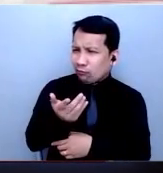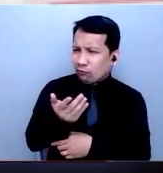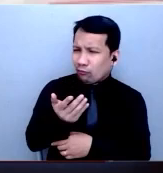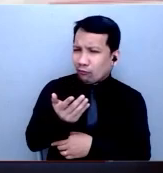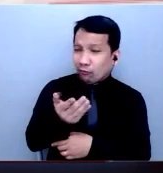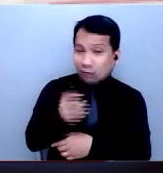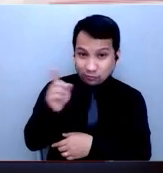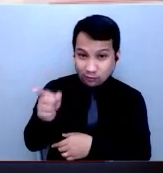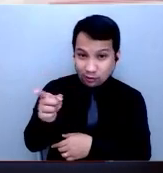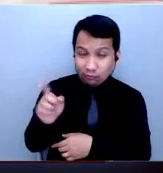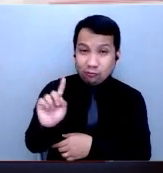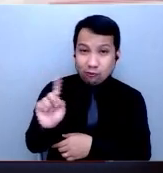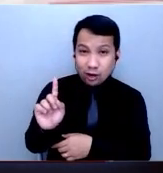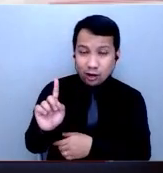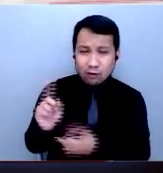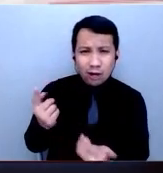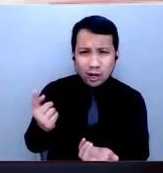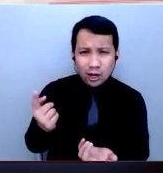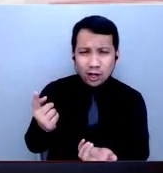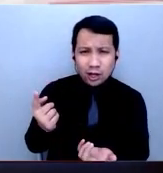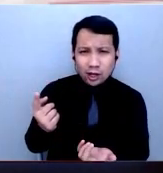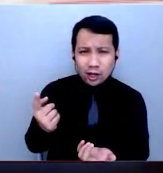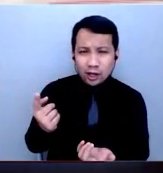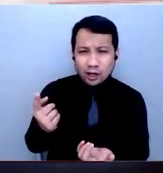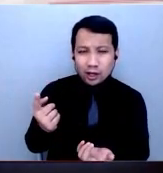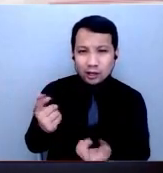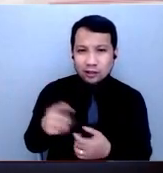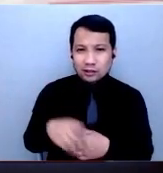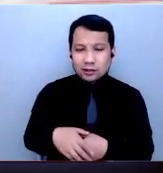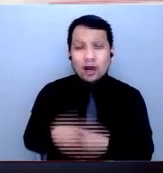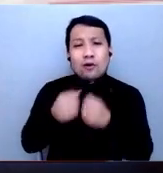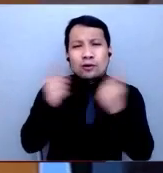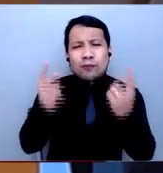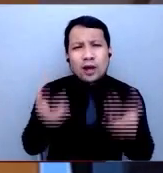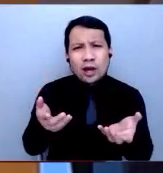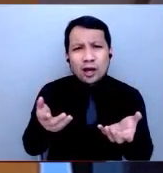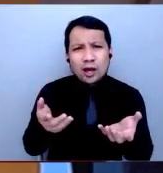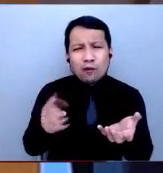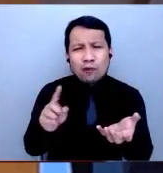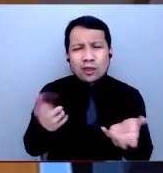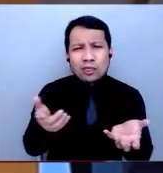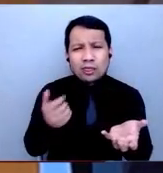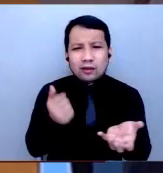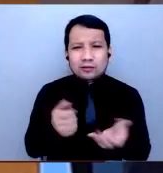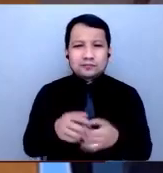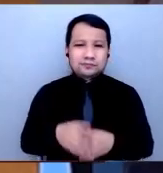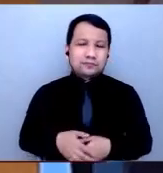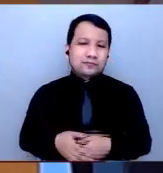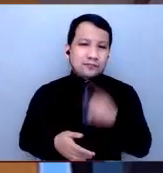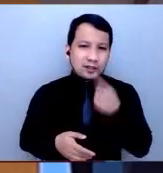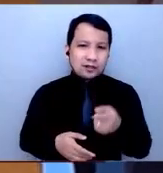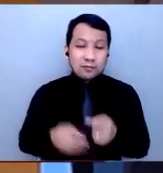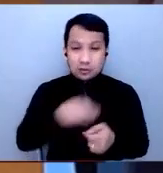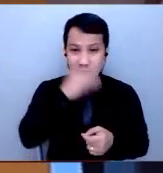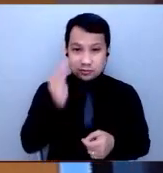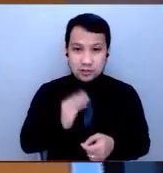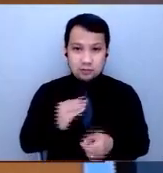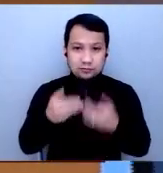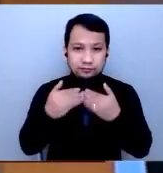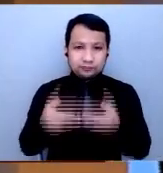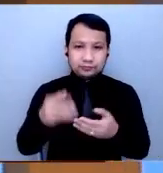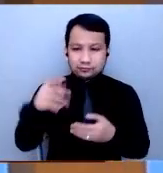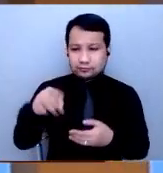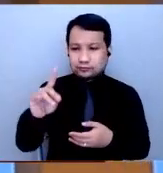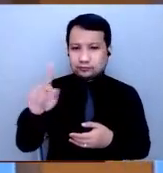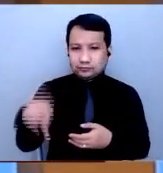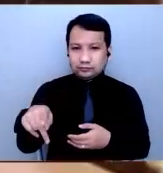Na ikaw ay ano? Yung sorpresa on yourself. Kung si Pacman walang impact sa PDP laban